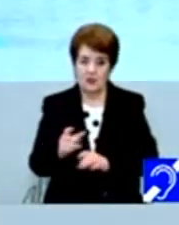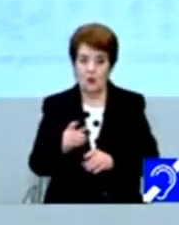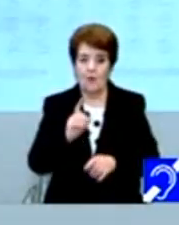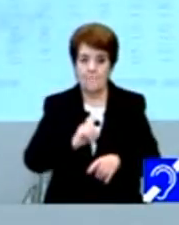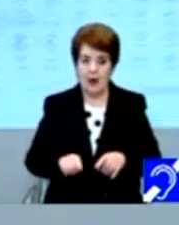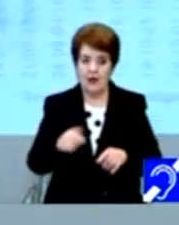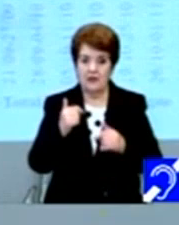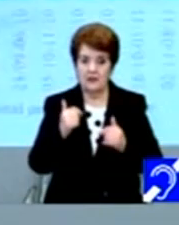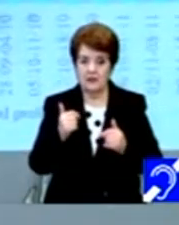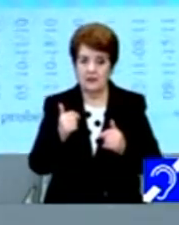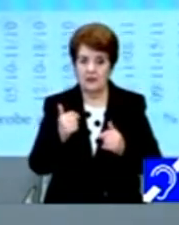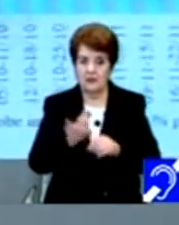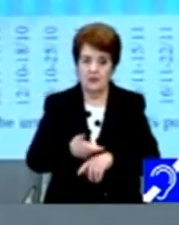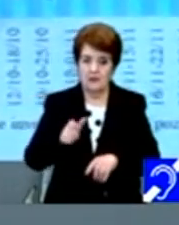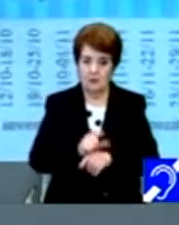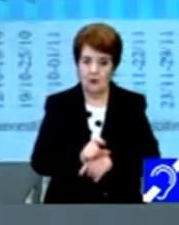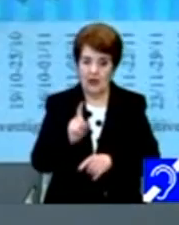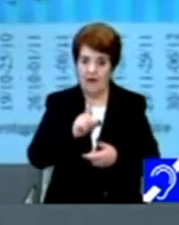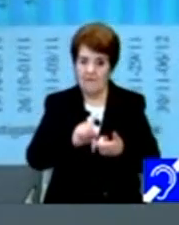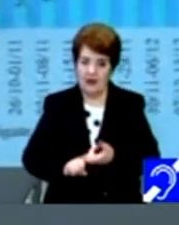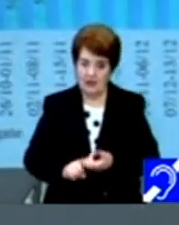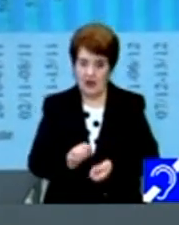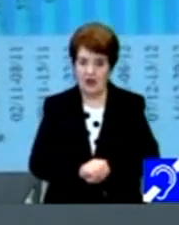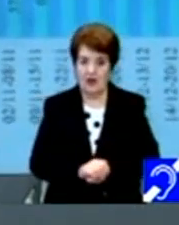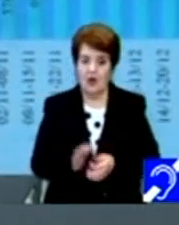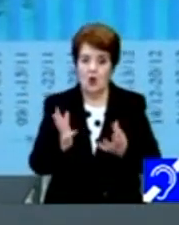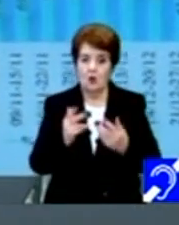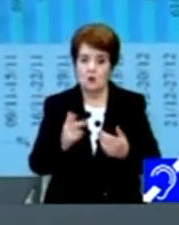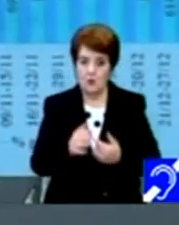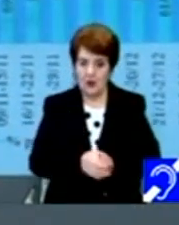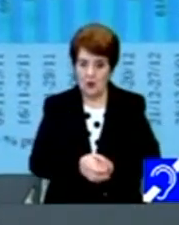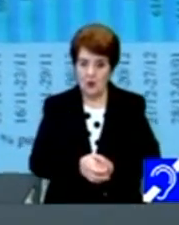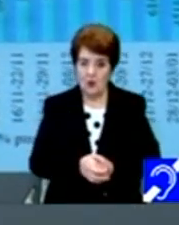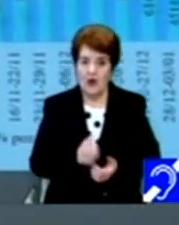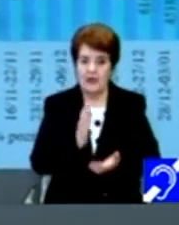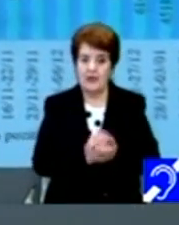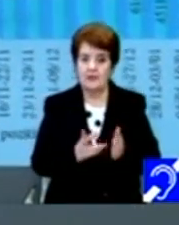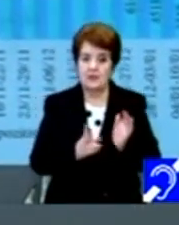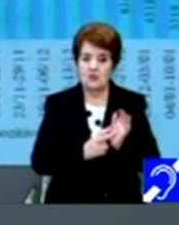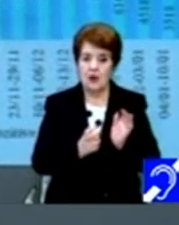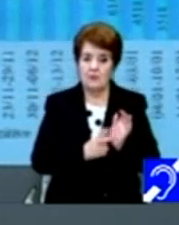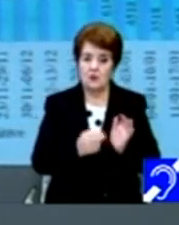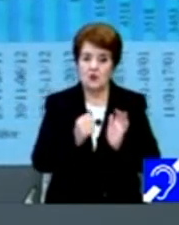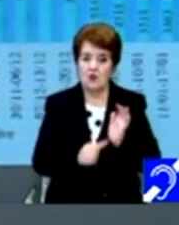sporită la testare. Numărul este de